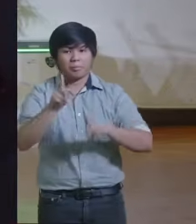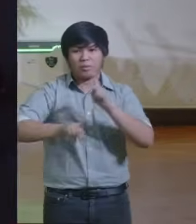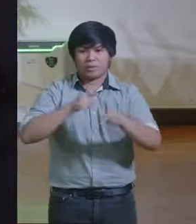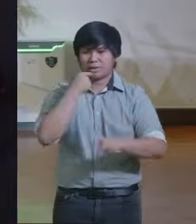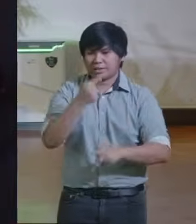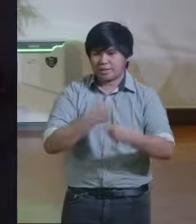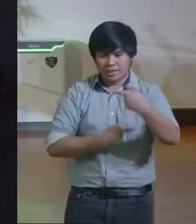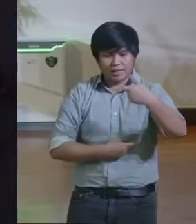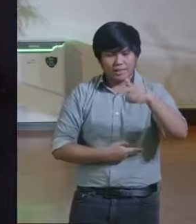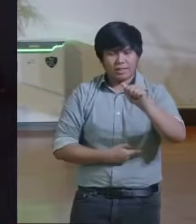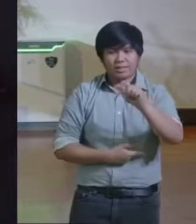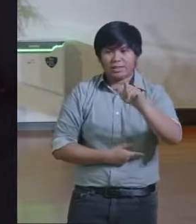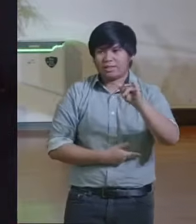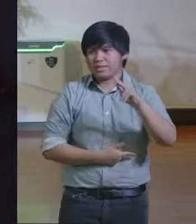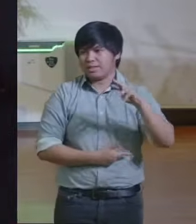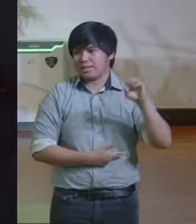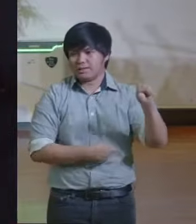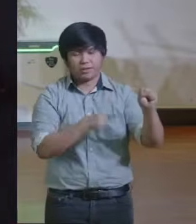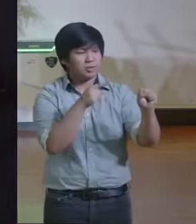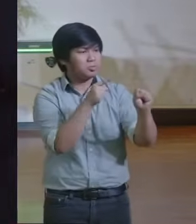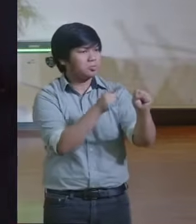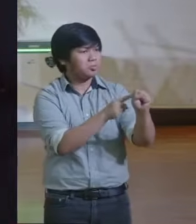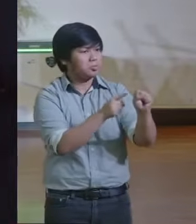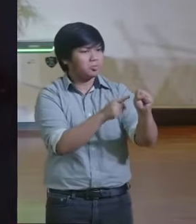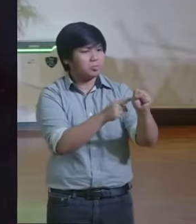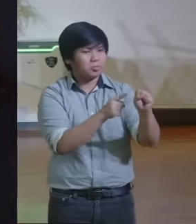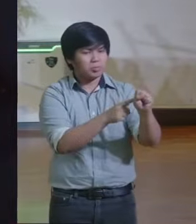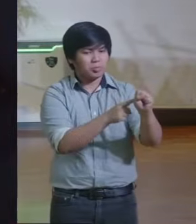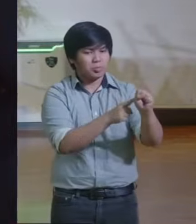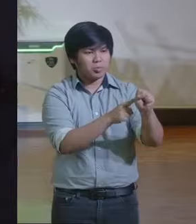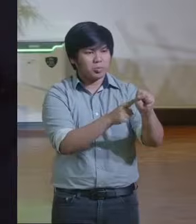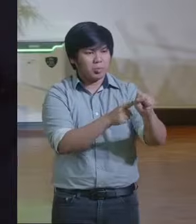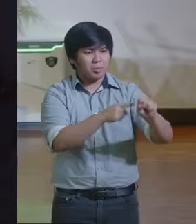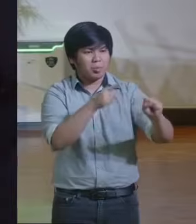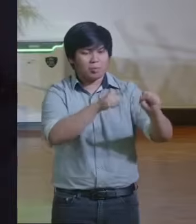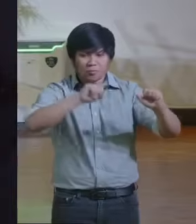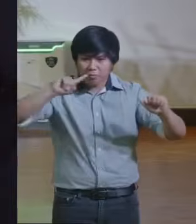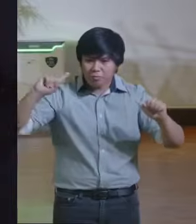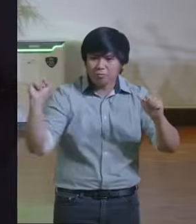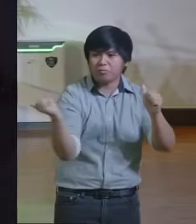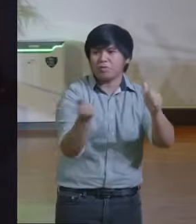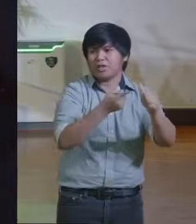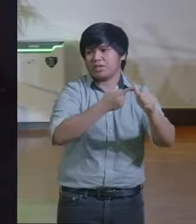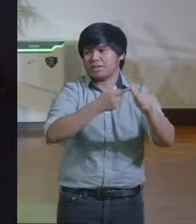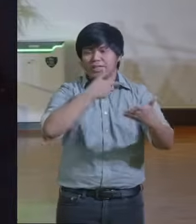po, ang isa o siya, ito ang